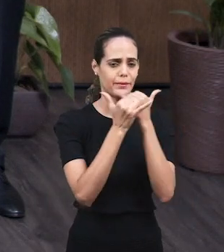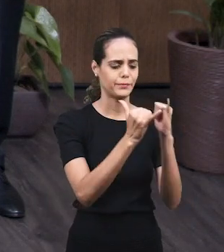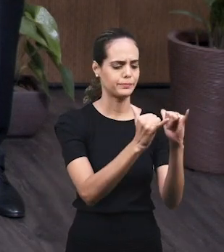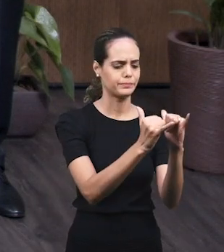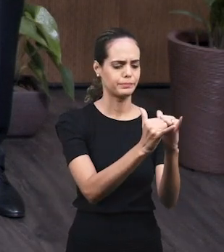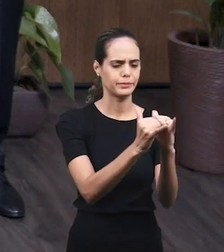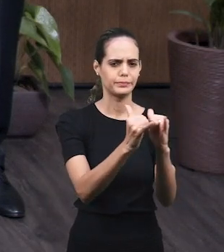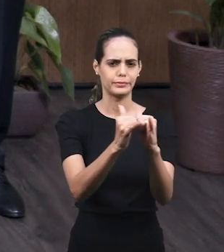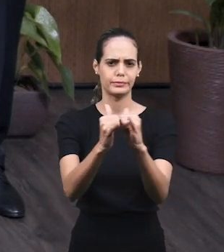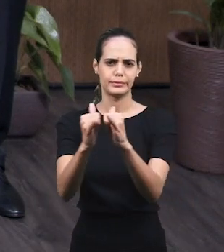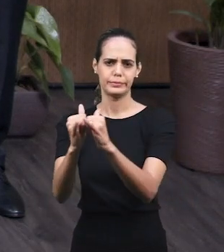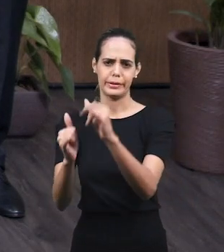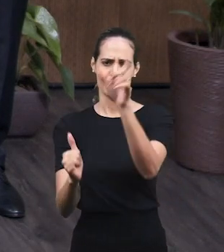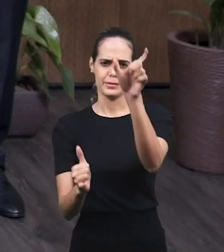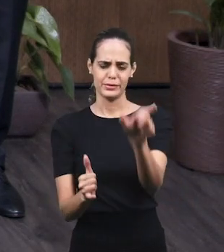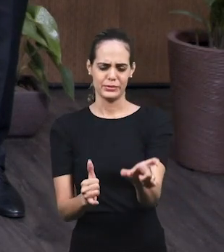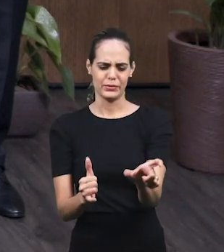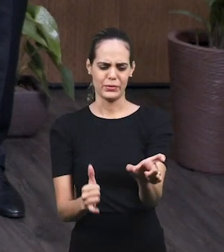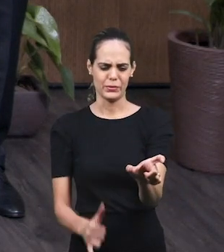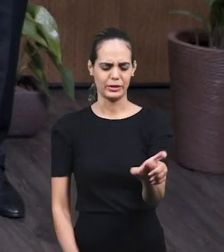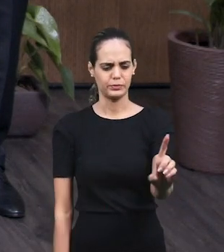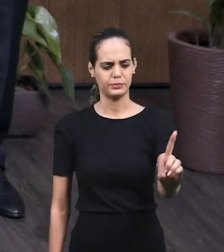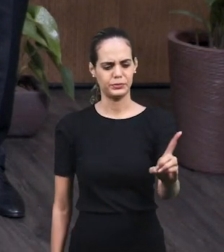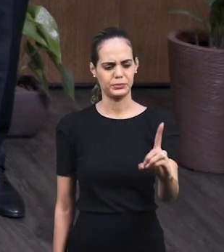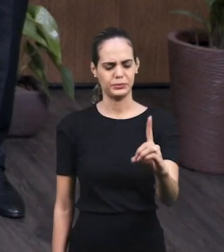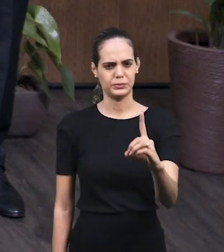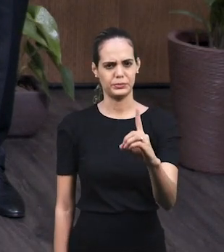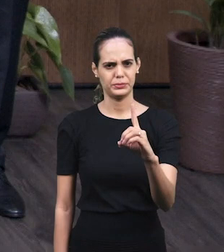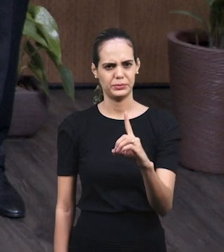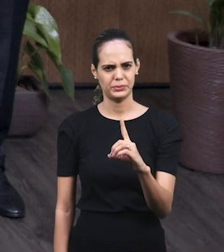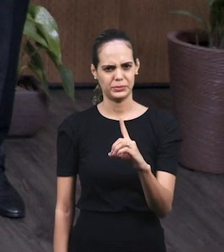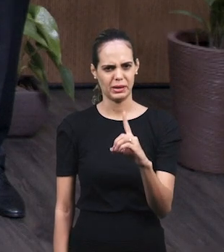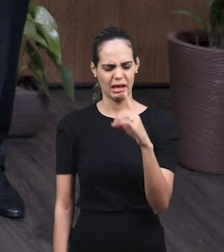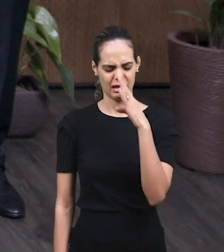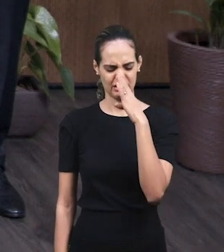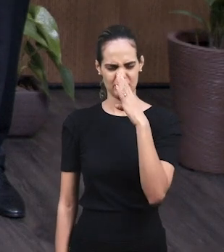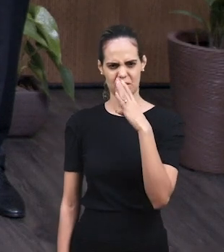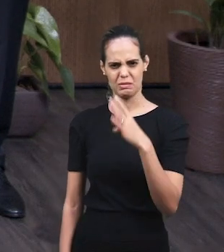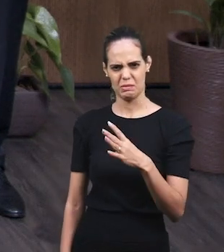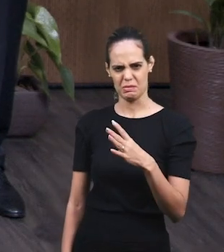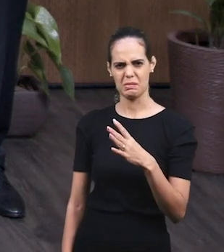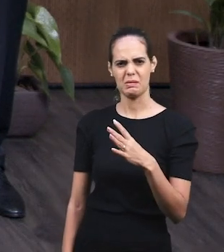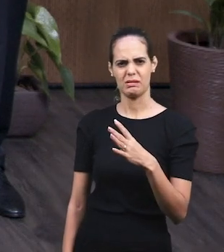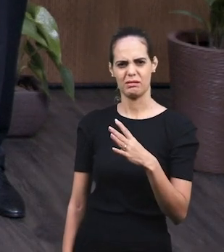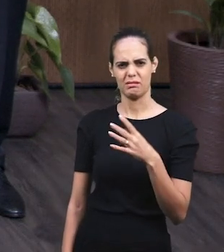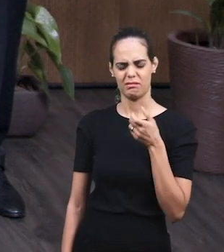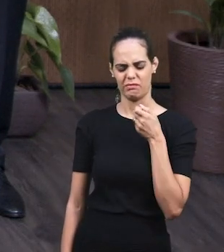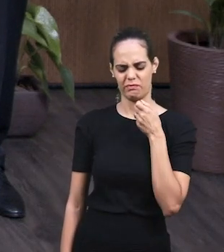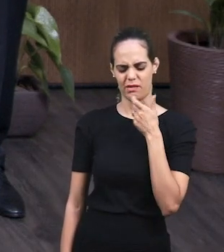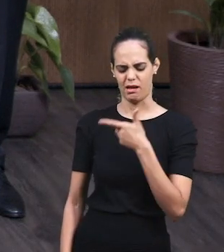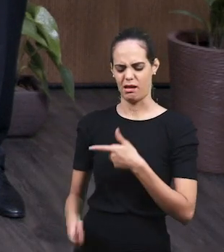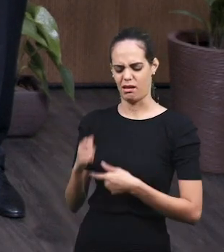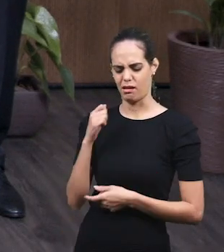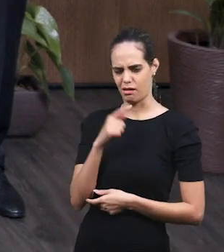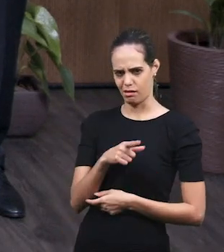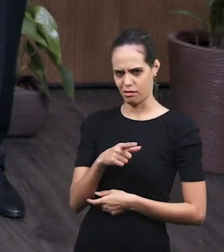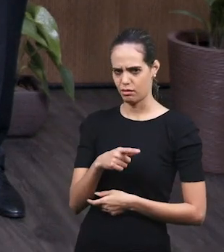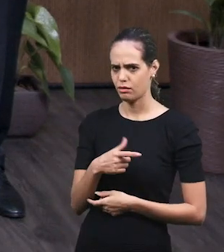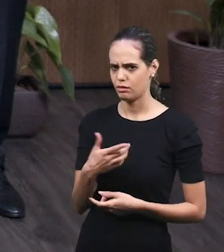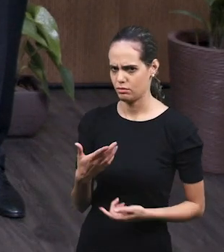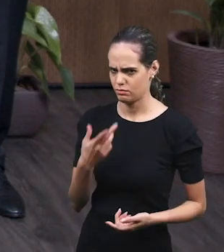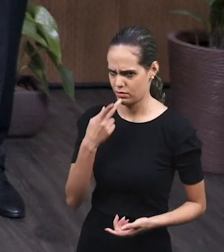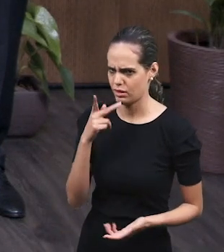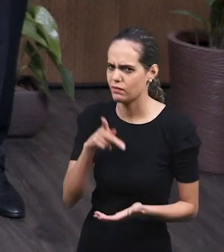de l'Église du Seigneur Jésus. Exactement. Pardonnez à celui qui, d'une manière